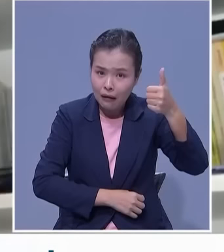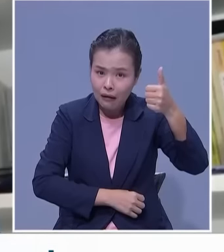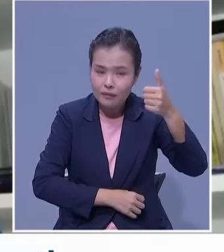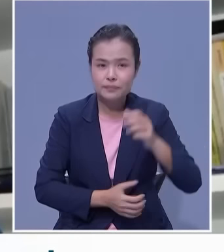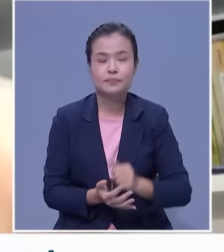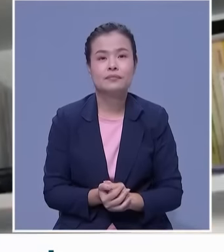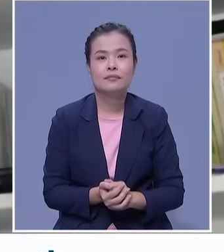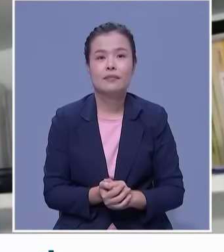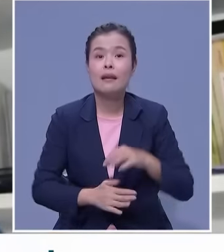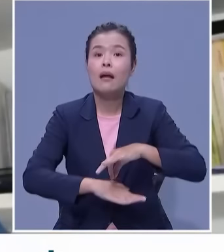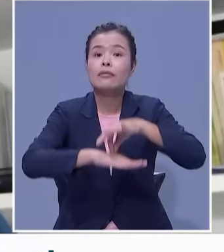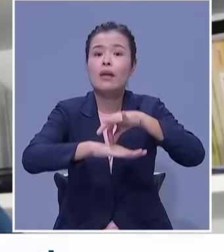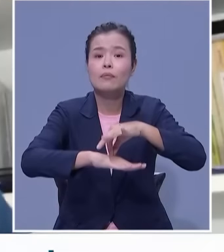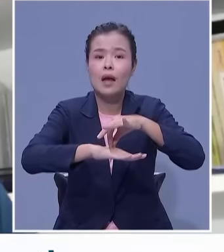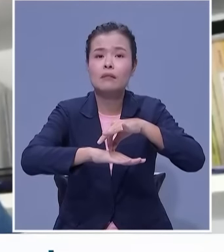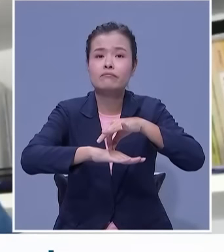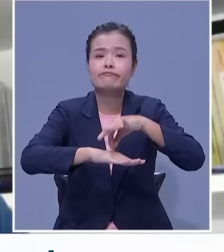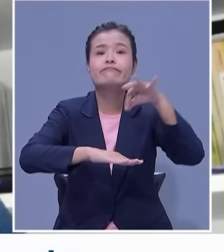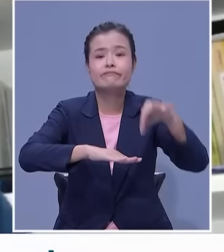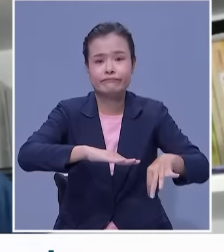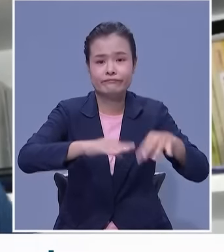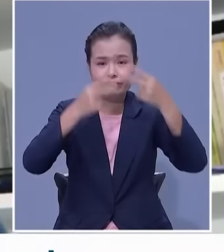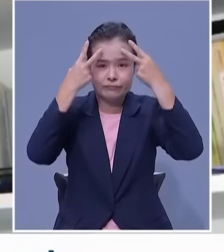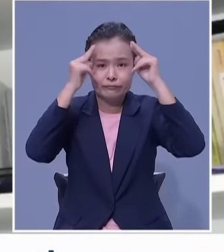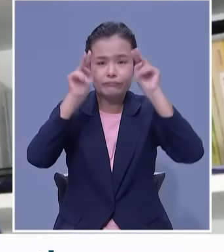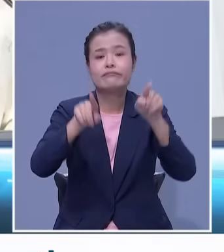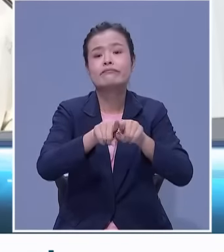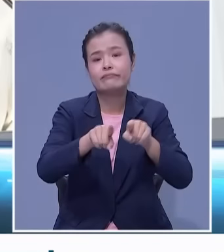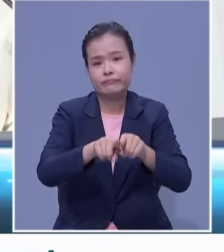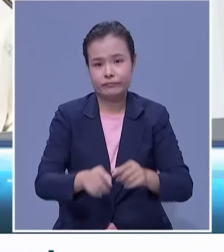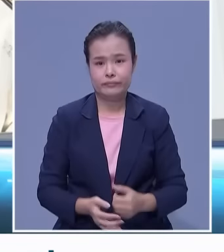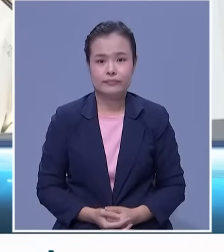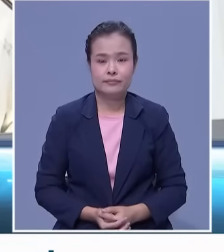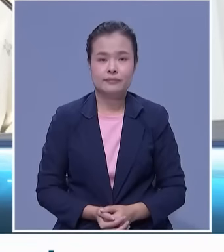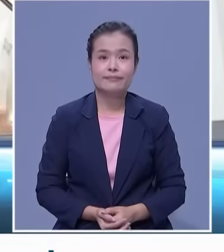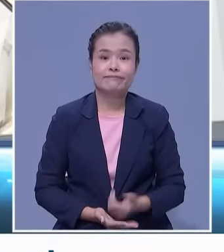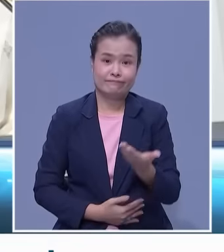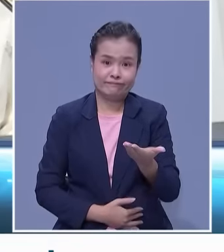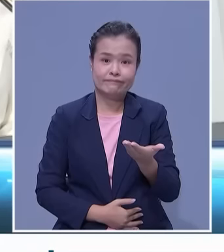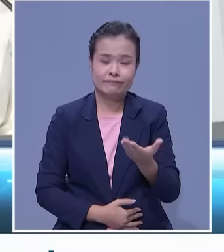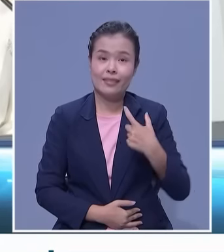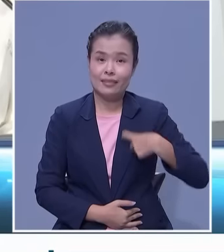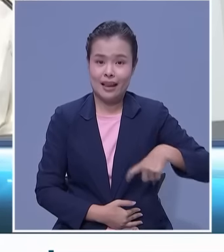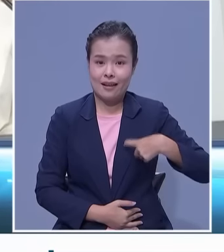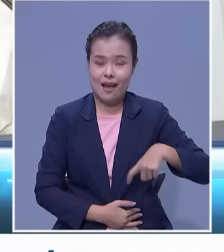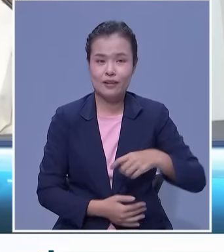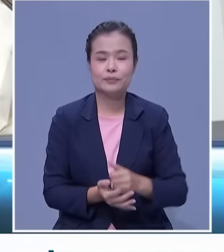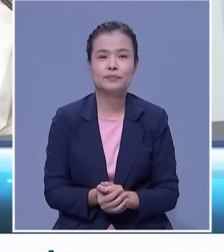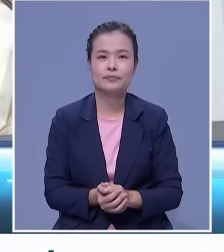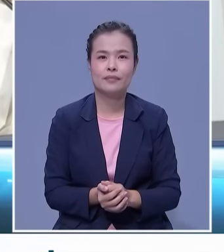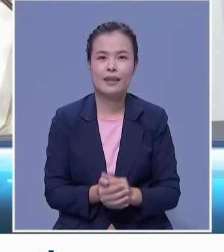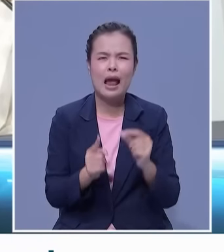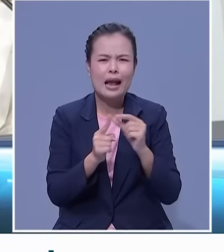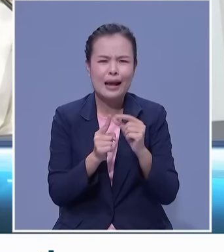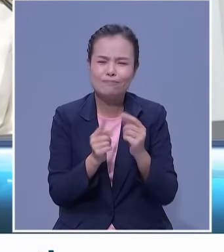อะไรแต่งตั้งกันไปเดี๋ยวก็หลุดจากตำแหน่งนะครับนี่ฮะอาจารย์เดชาก็ออกมาเหมือนกับใช้